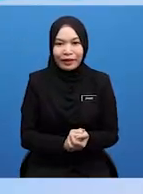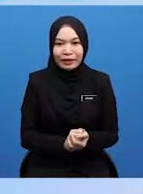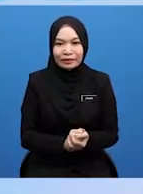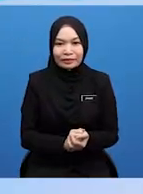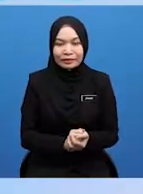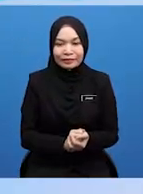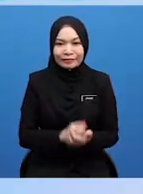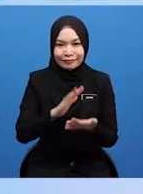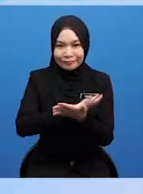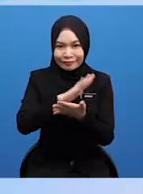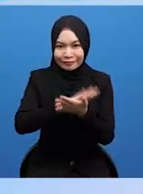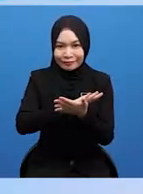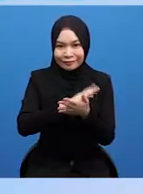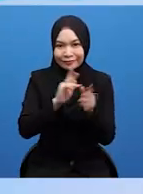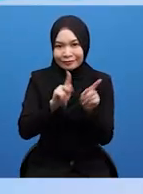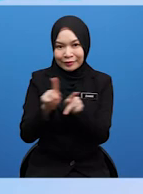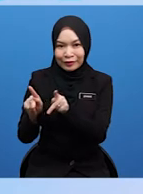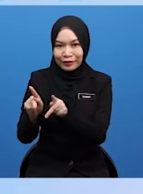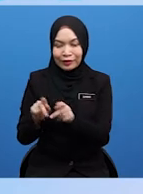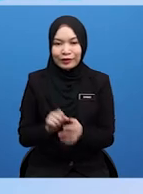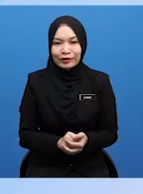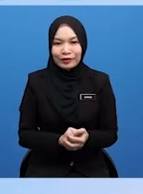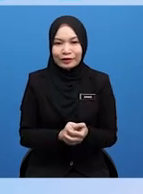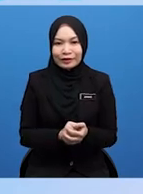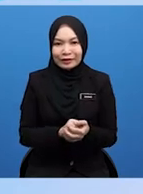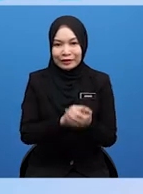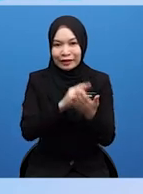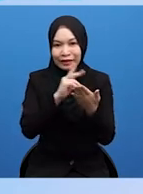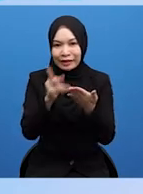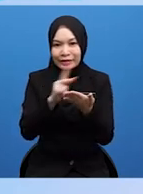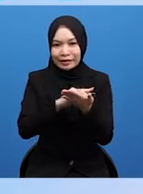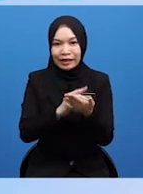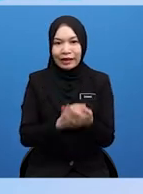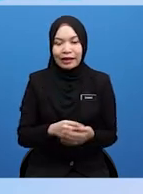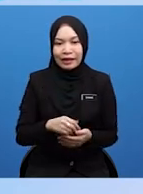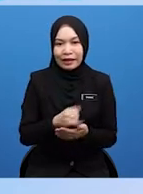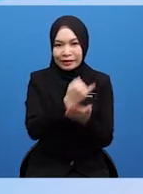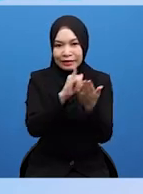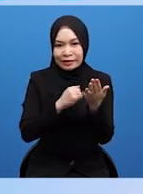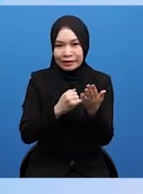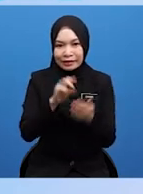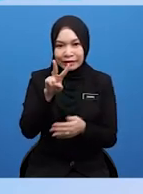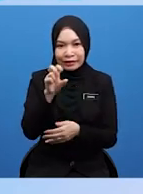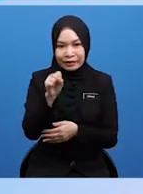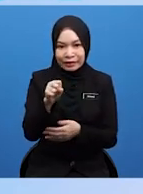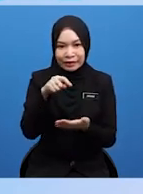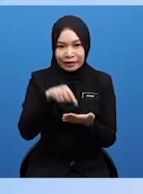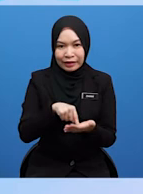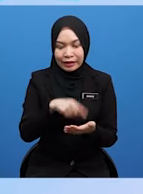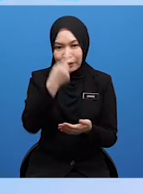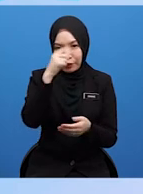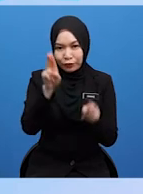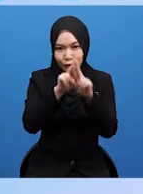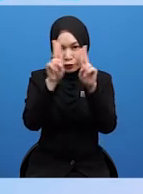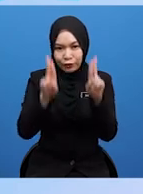kertas projek kajian seni visual ini bertujuan menguji kemahiran calon untuk menghasilkan